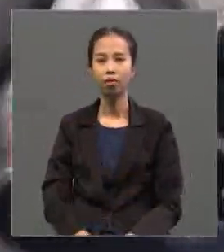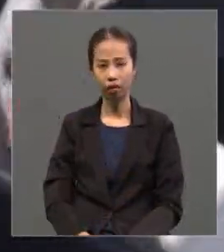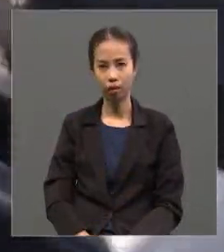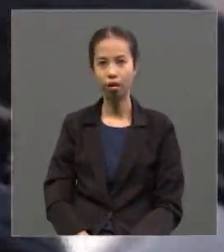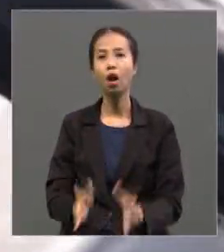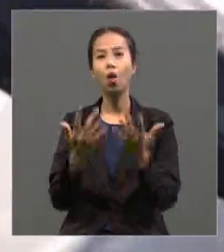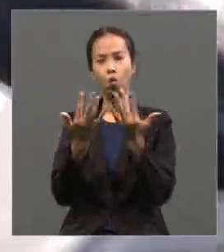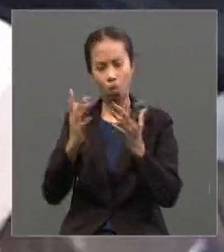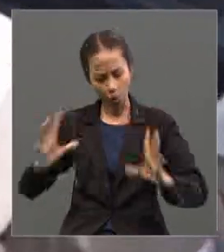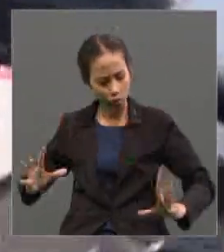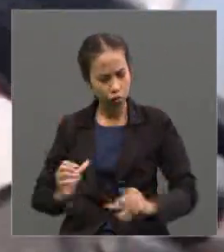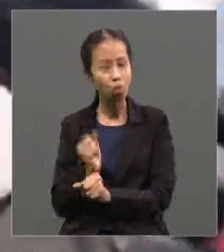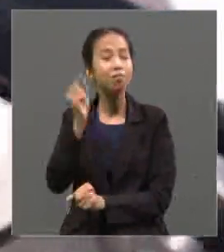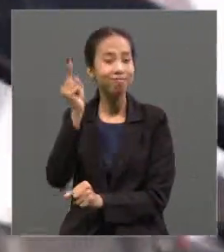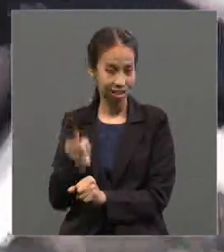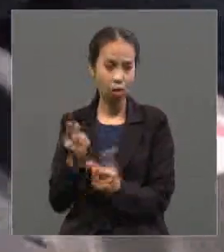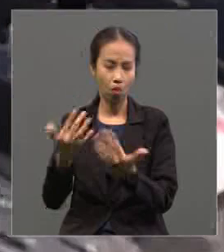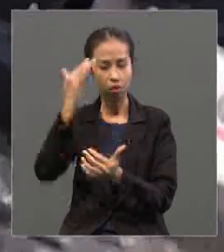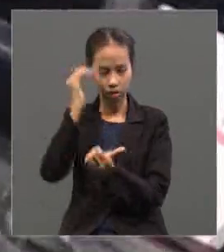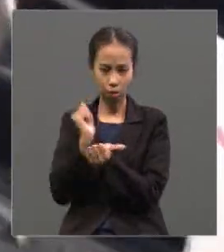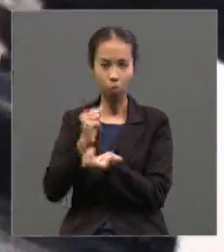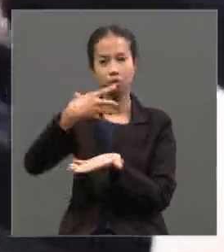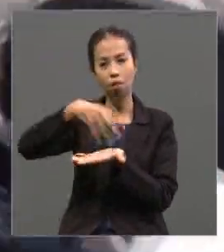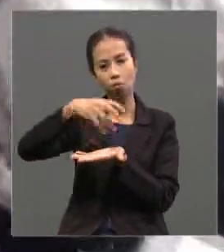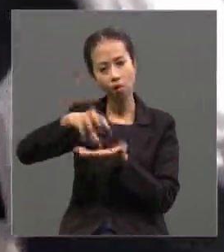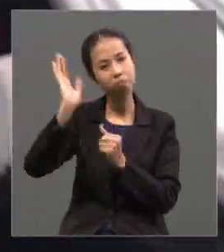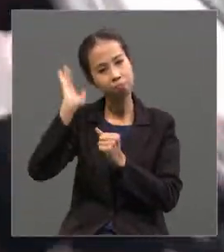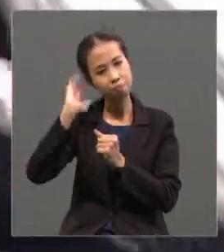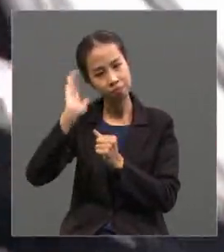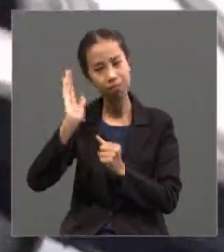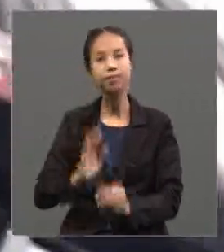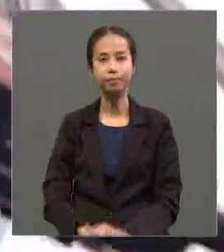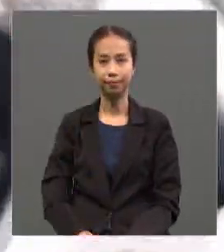อในเรื่องของบทสรุปแล้วก็ทางตำรวจเนี่ยแถลงอย่างเป็นทางการอีกครั้งหนึ่งก่อนนะคะ